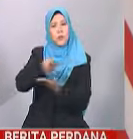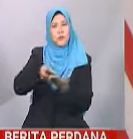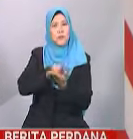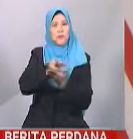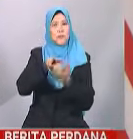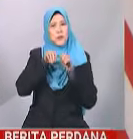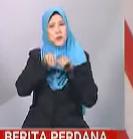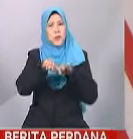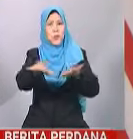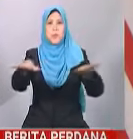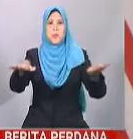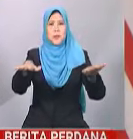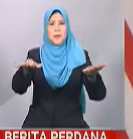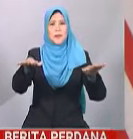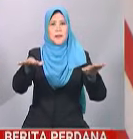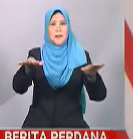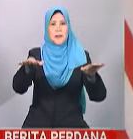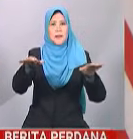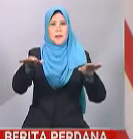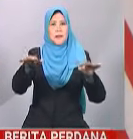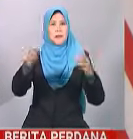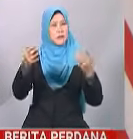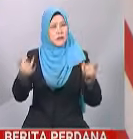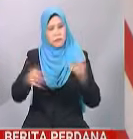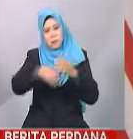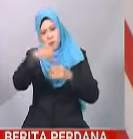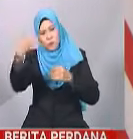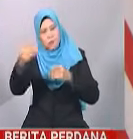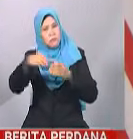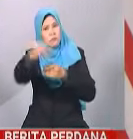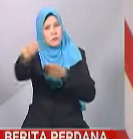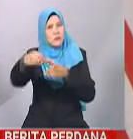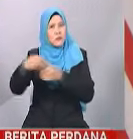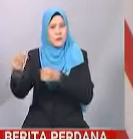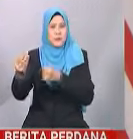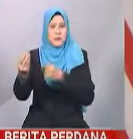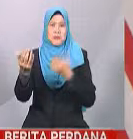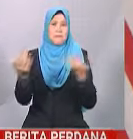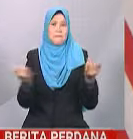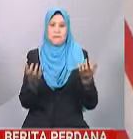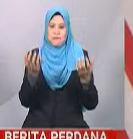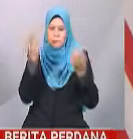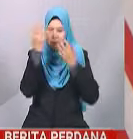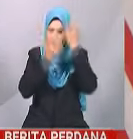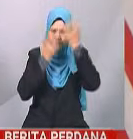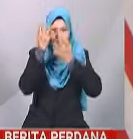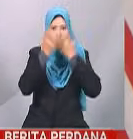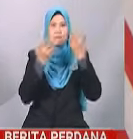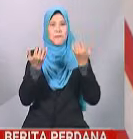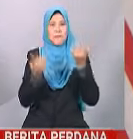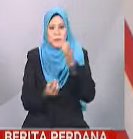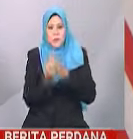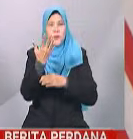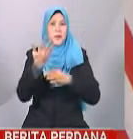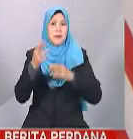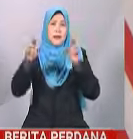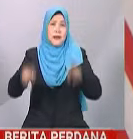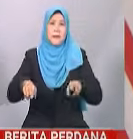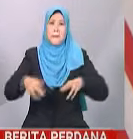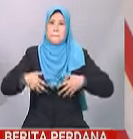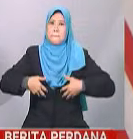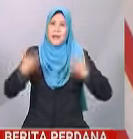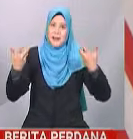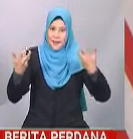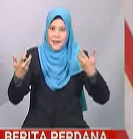sosial, video dan sebagainya yang dikeluarkan yang menimbulkan kemarahan rakyat kepada mereka. Jadi